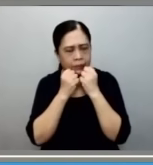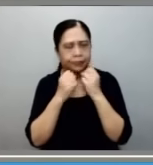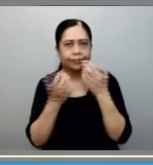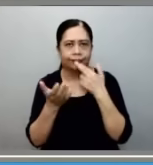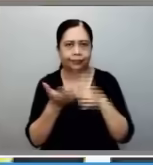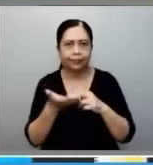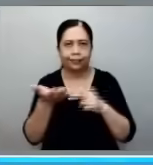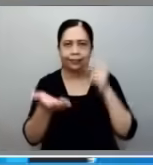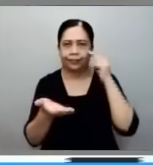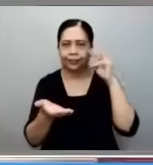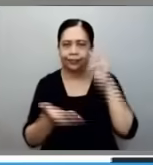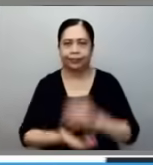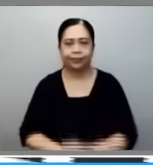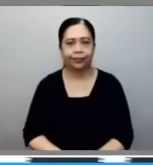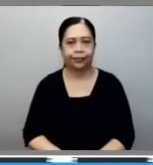Wahe.